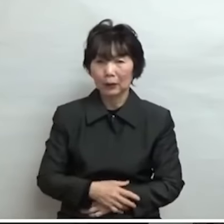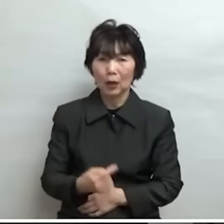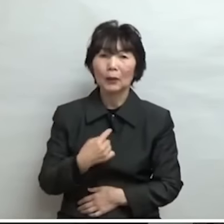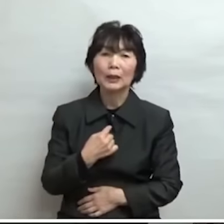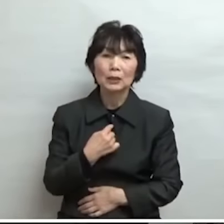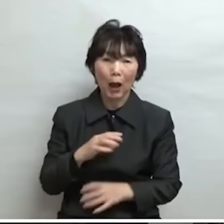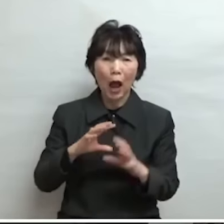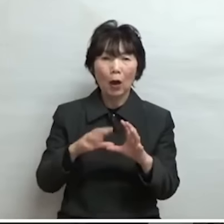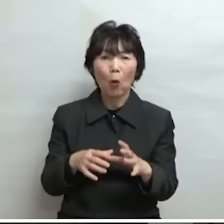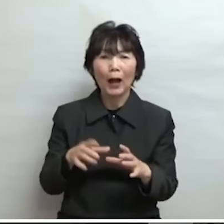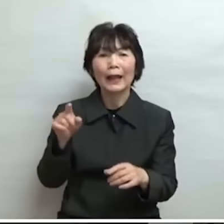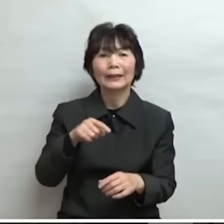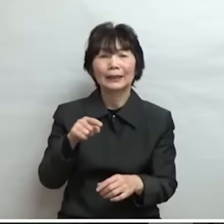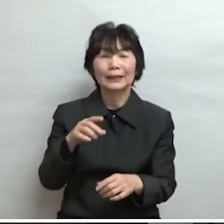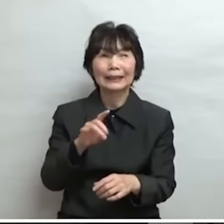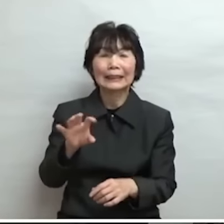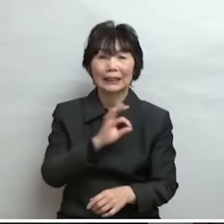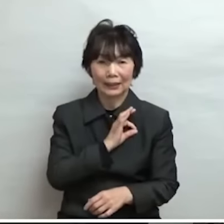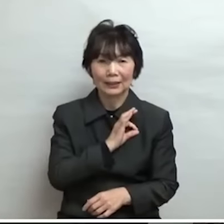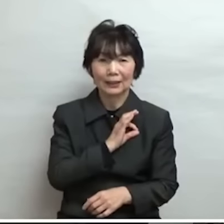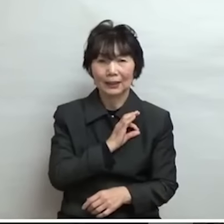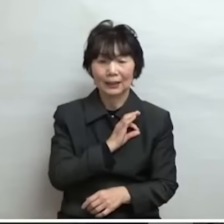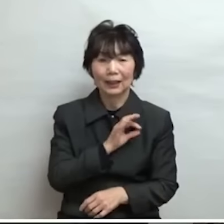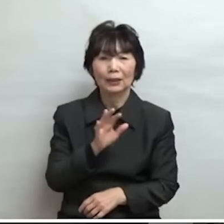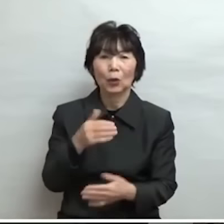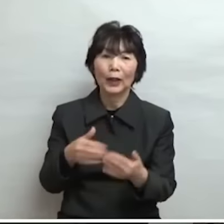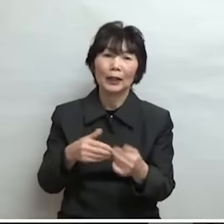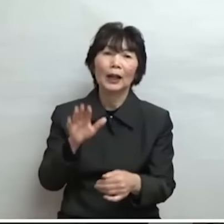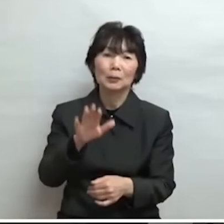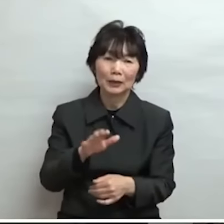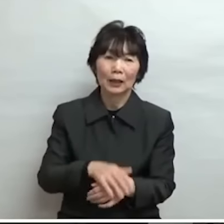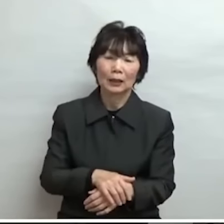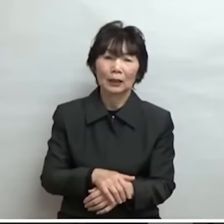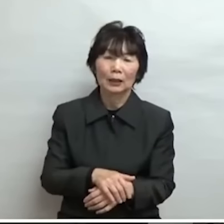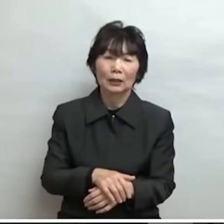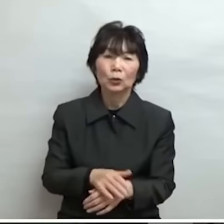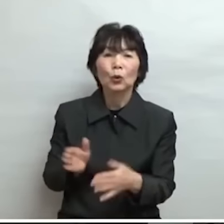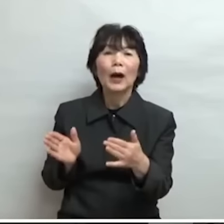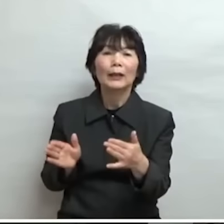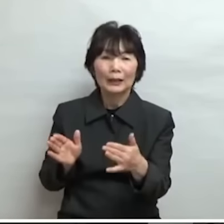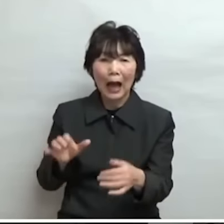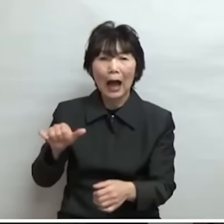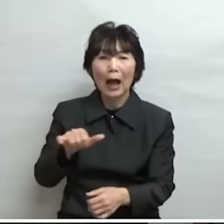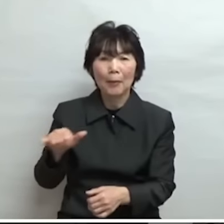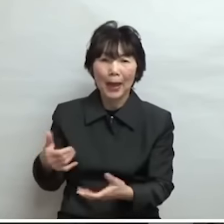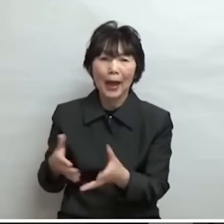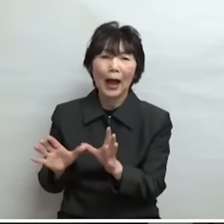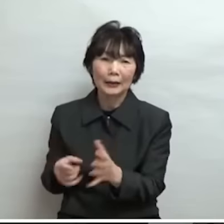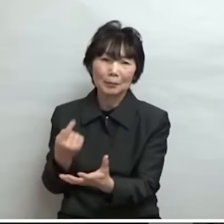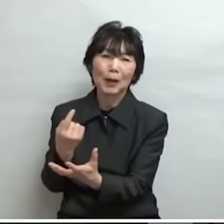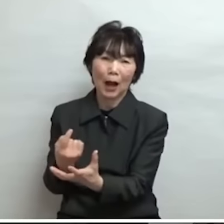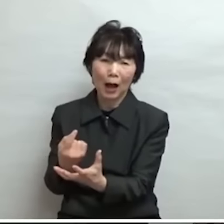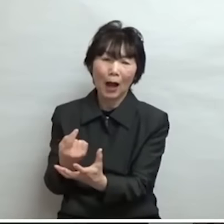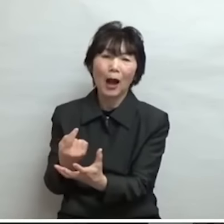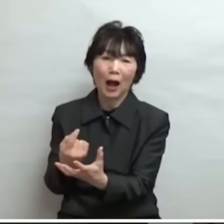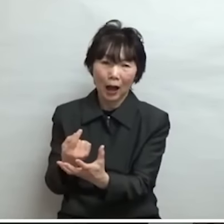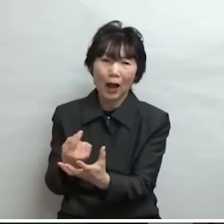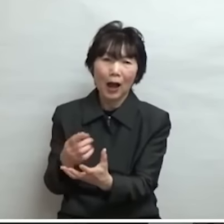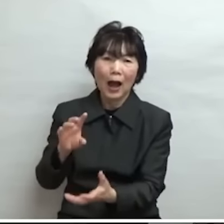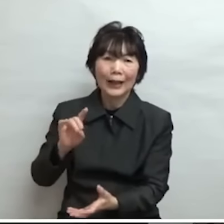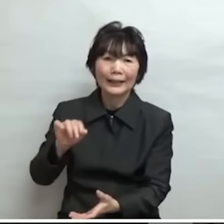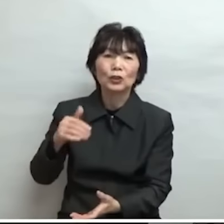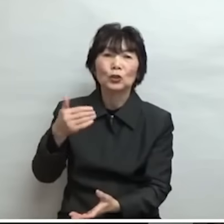った時代が24年間あって、その間10年以上安倍派に所属していました。でキックバックをもらったことはありません